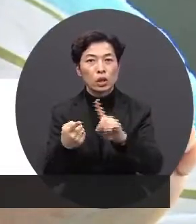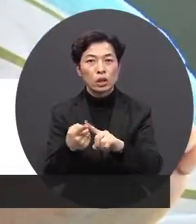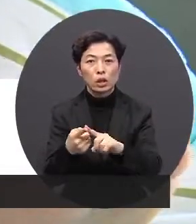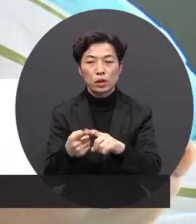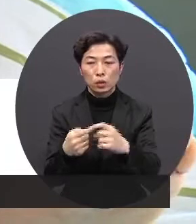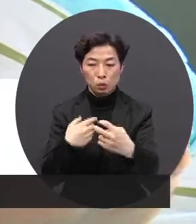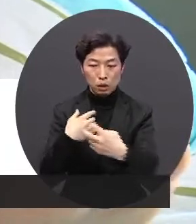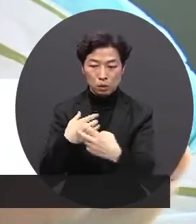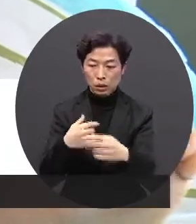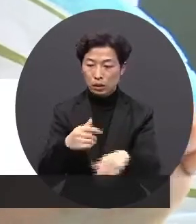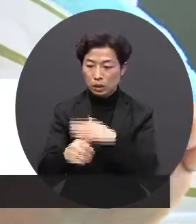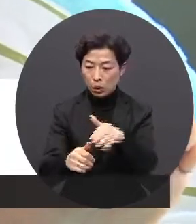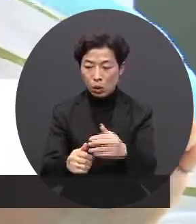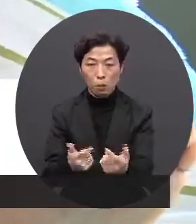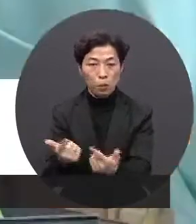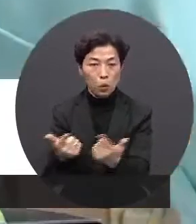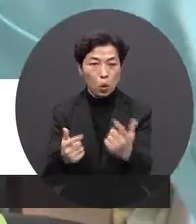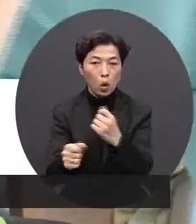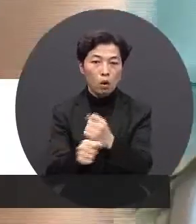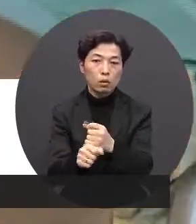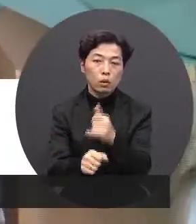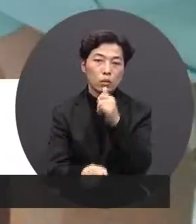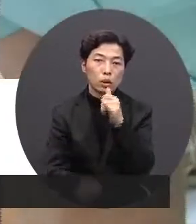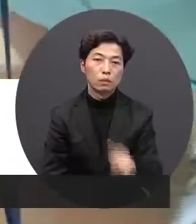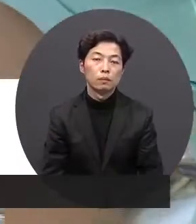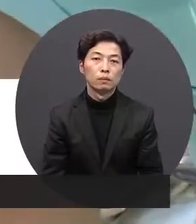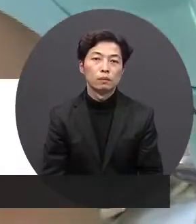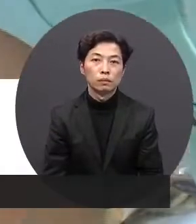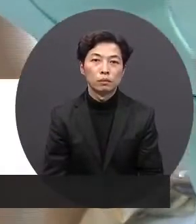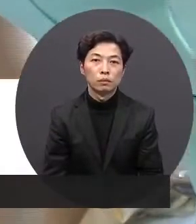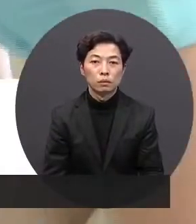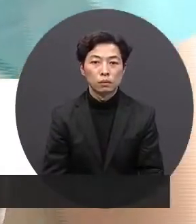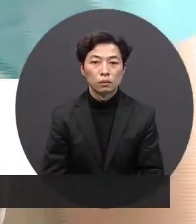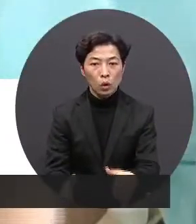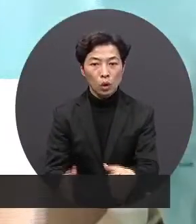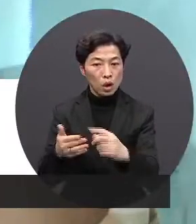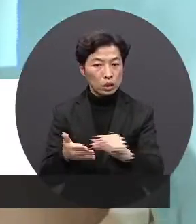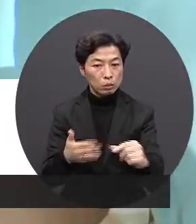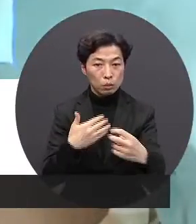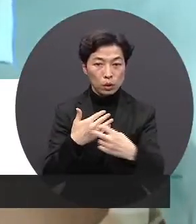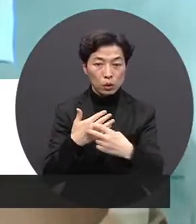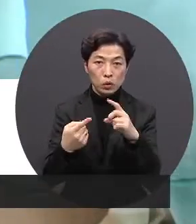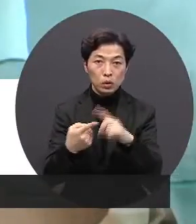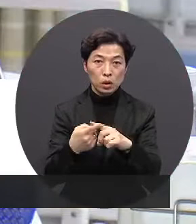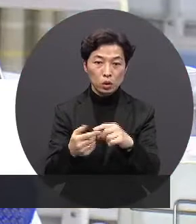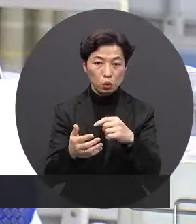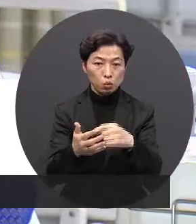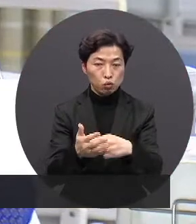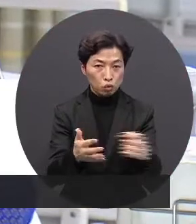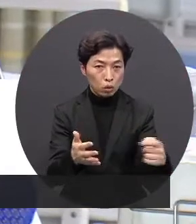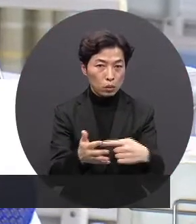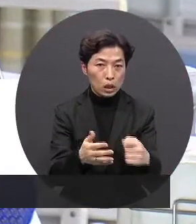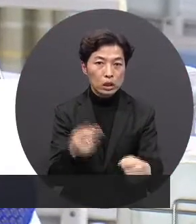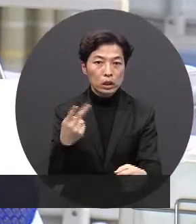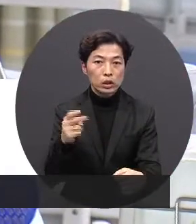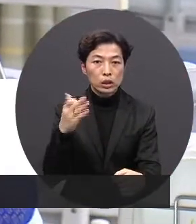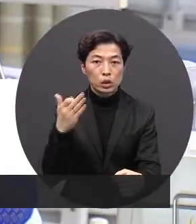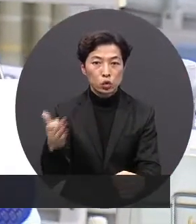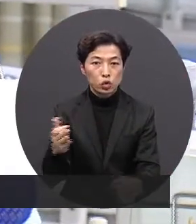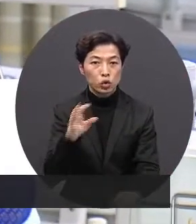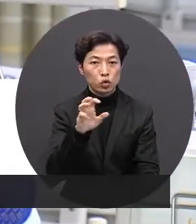의료원 간호사 수급 상황을 반영해 조정됩니다. 도내 지방의료원 간호사 결원은 지난